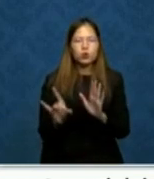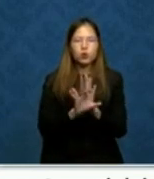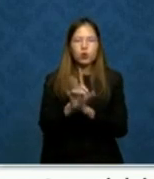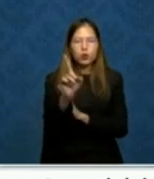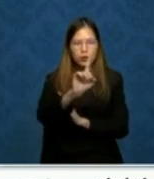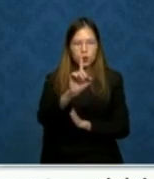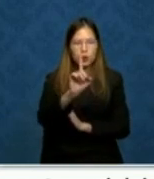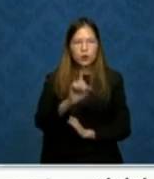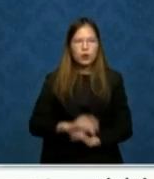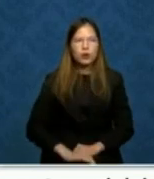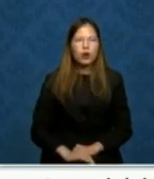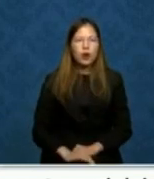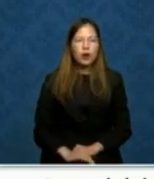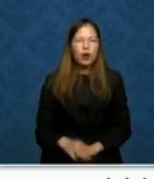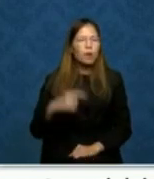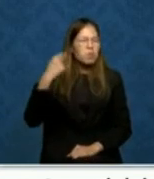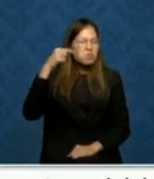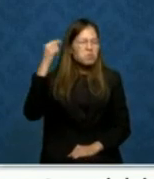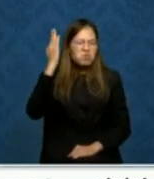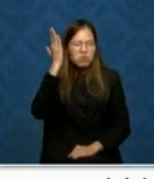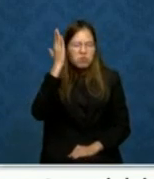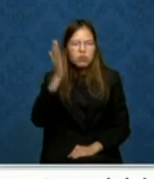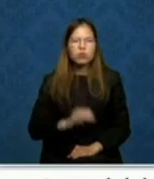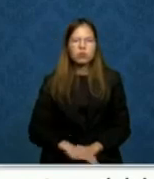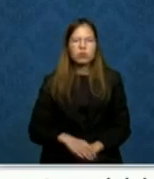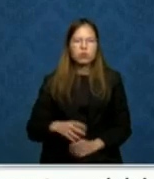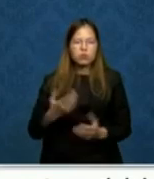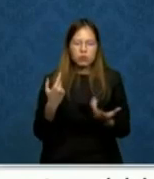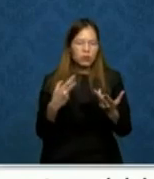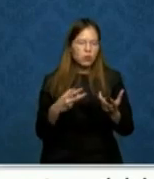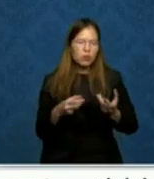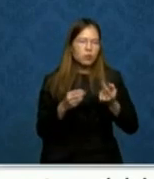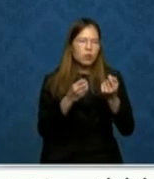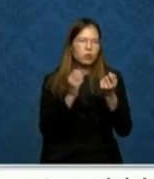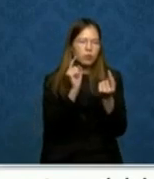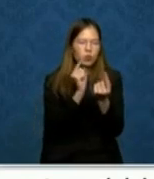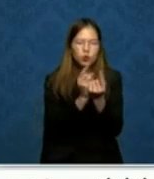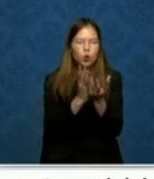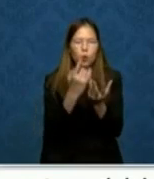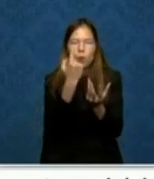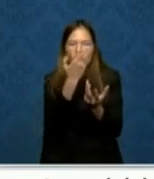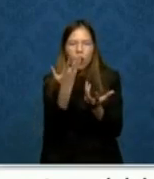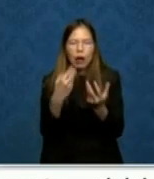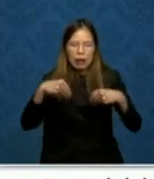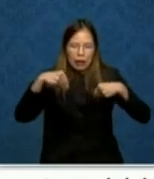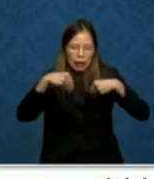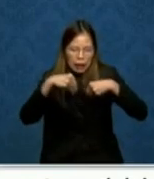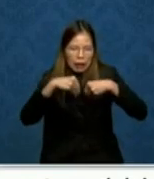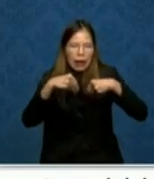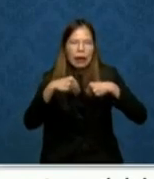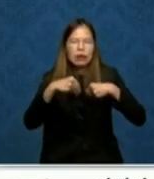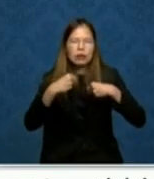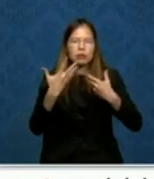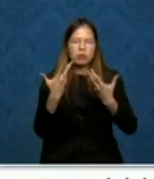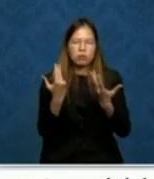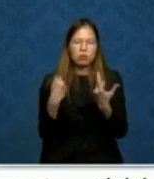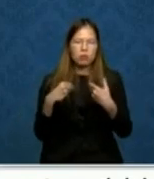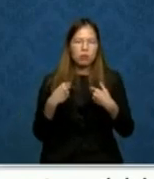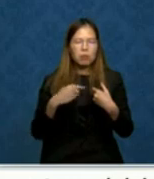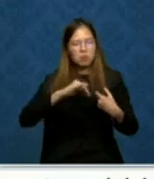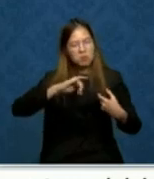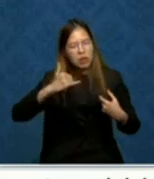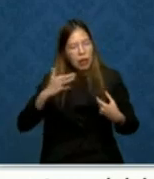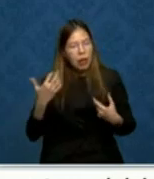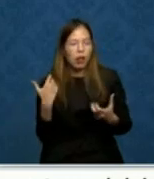งๆครับเรื่องเพศไม่ใช่เรื่องที่เกิดขึ้นกับใครคนใดคนหนึ่งเรื่องเพศใกล้ตัวกว่าที่เราคิดวันหนึ่งเราอาจจะเ